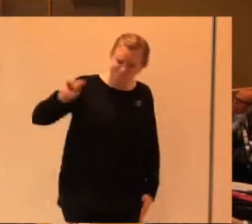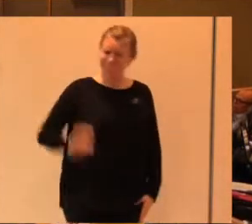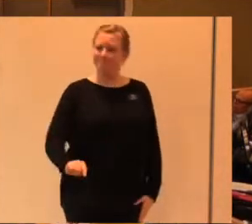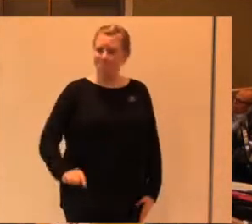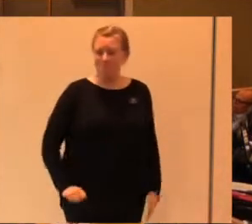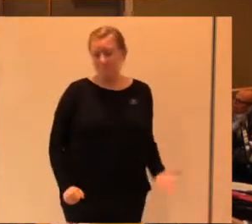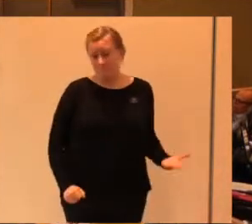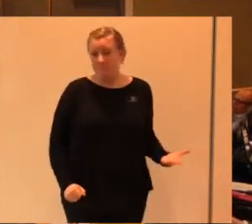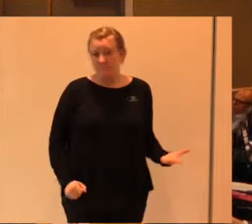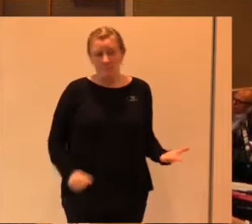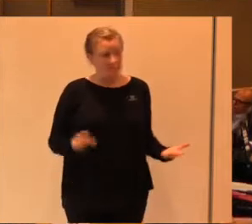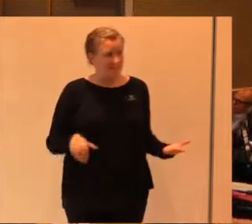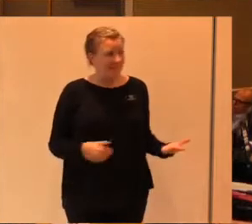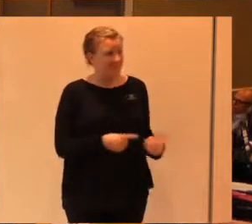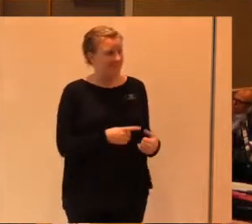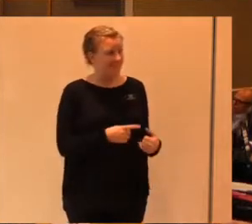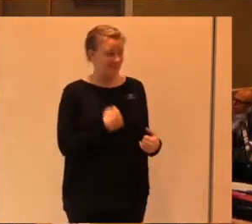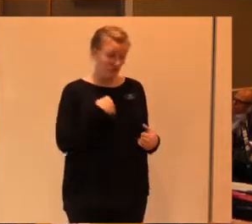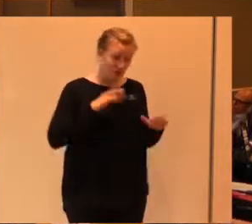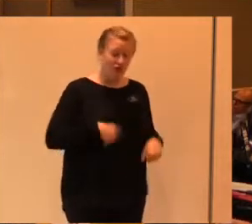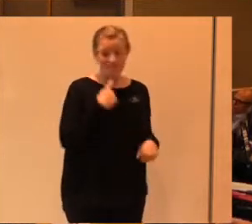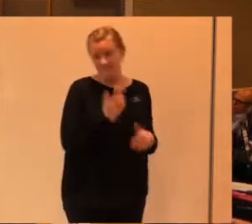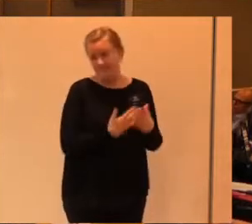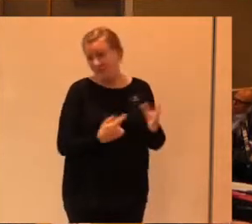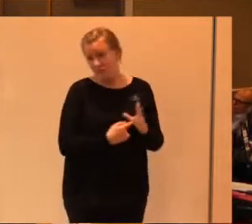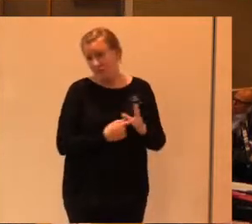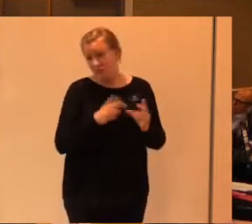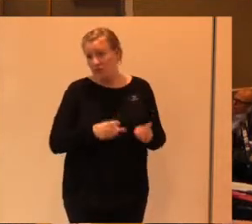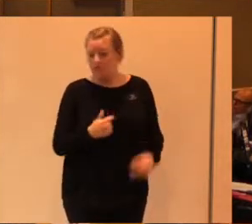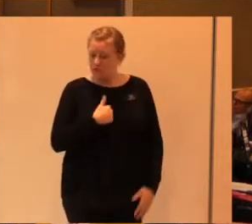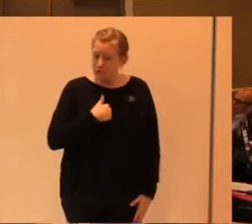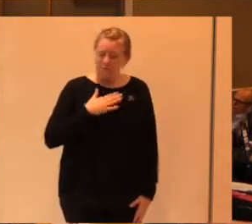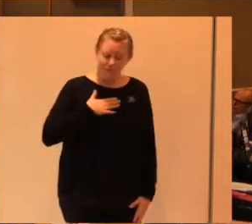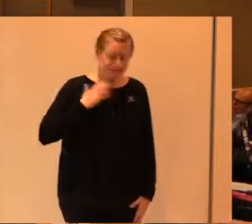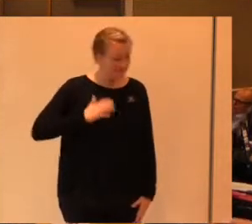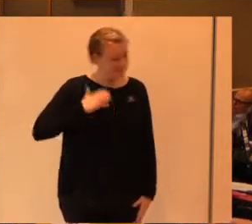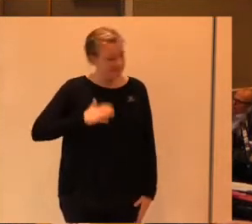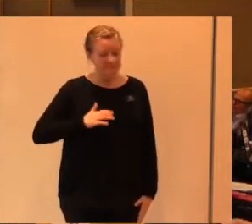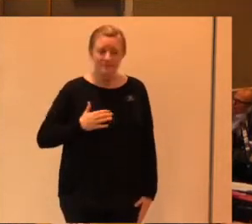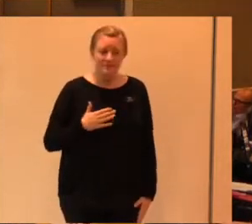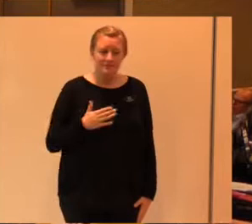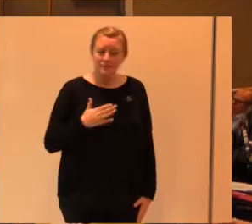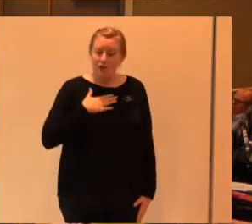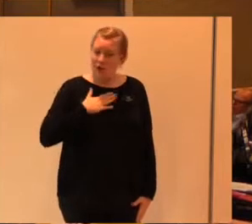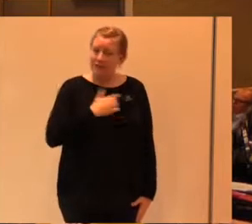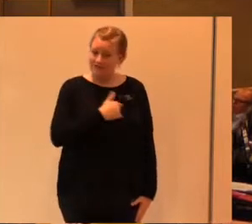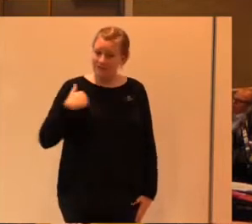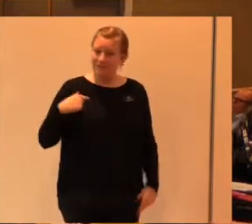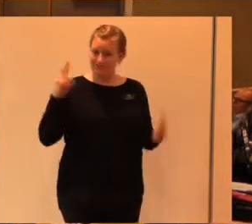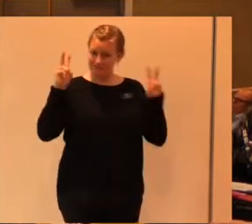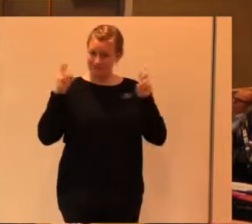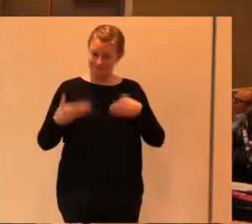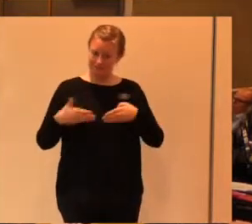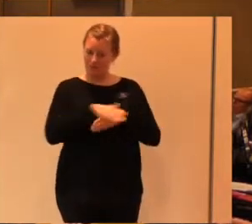Som vi har kommit upp flera gånger, att jag är väldigt glad över att vi fick heta Myndigheten